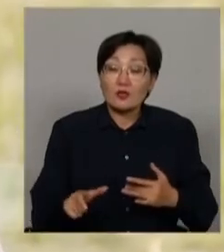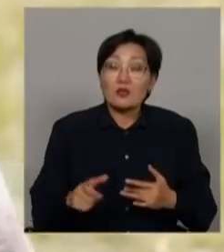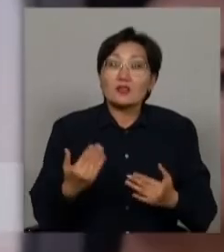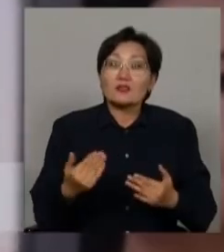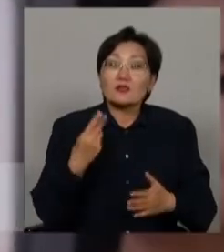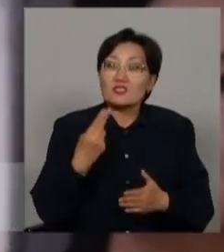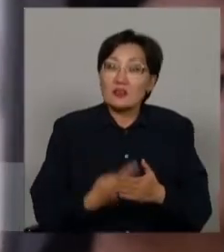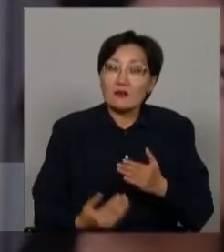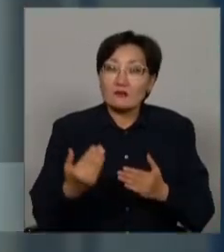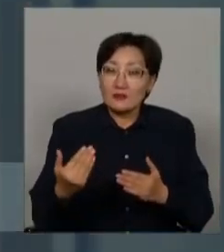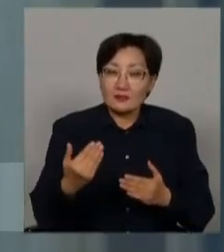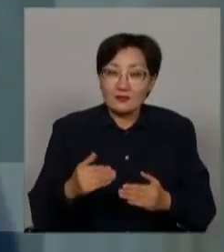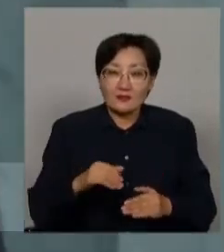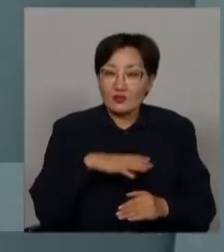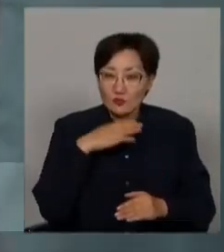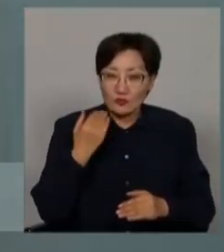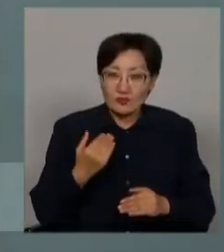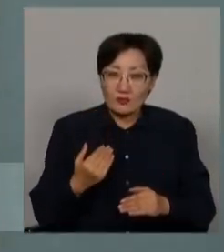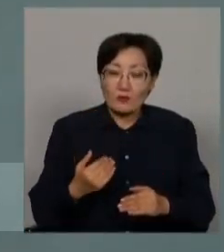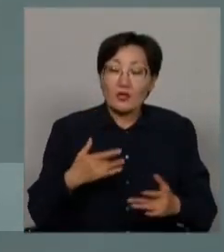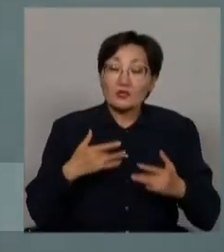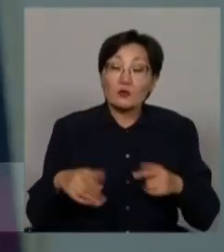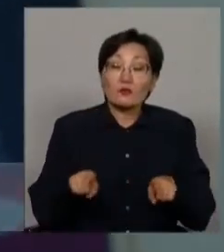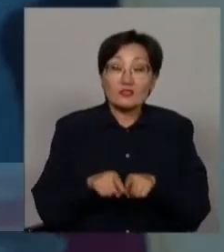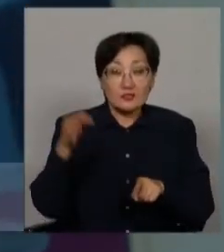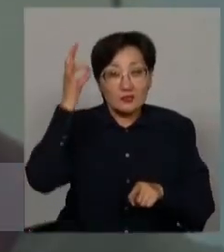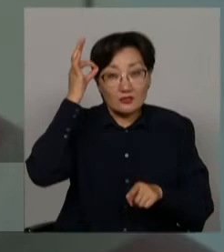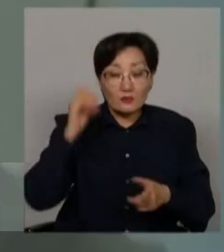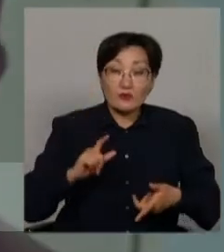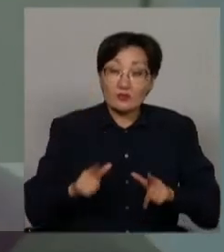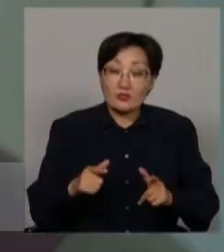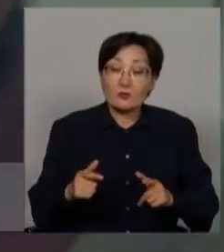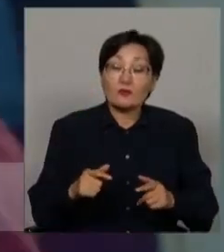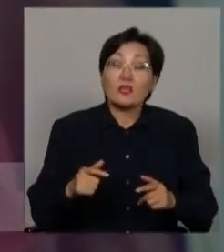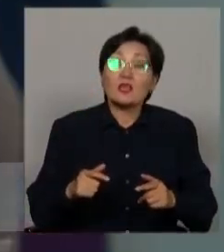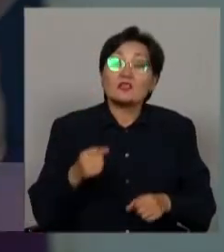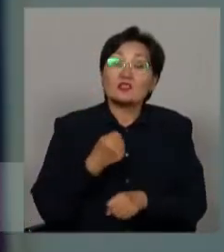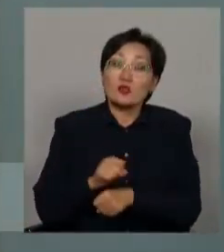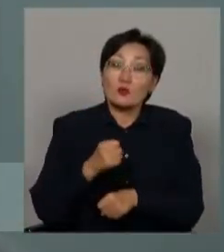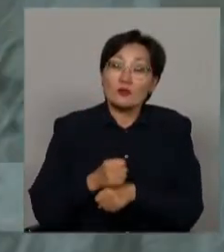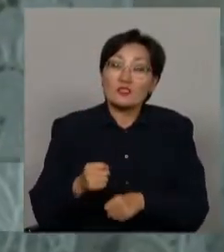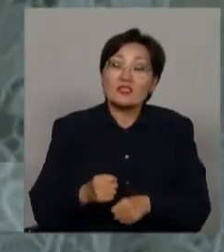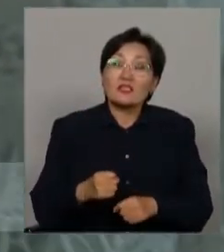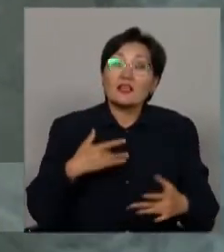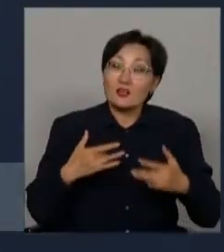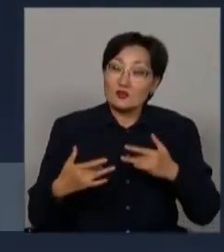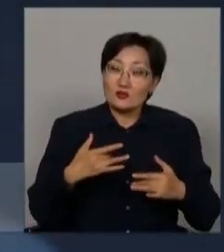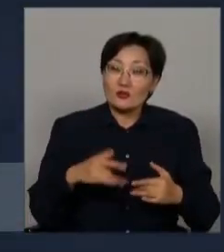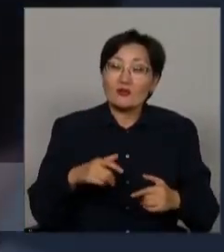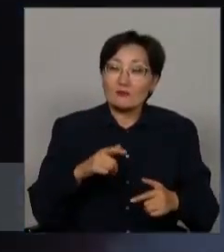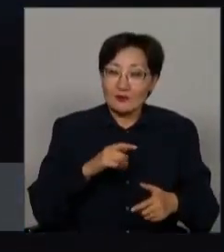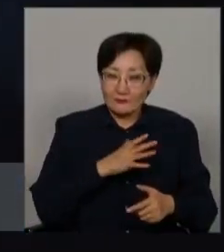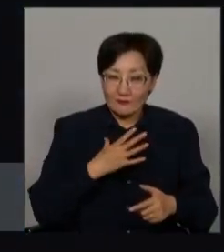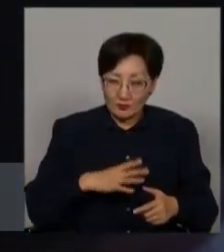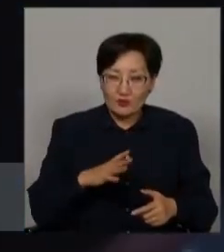ее героиня не собирается. Актриса также вспоминает, что для реалистичности сцены насилия актерам даже пришлось